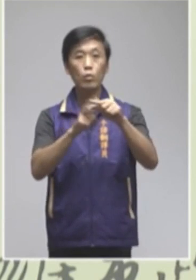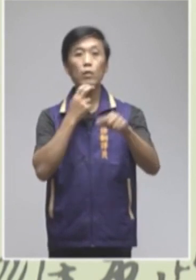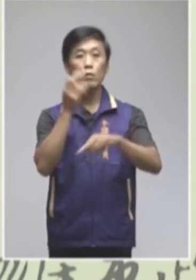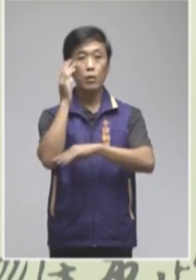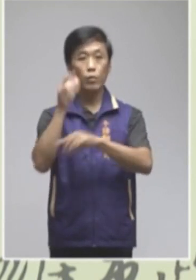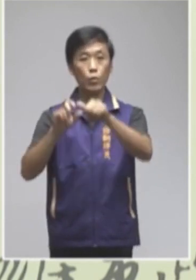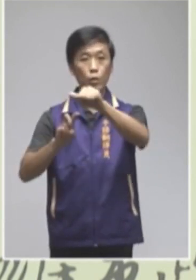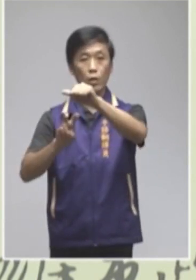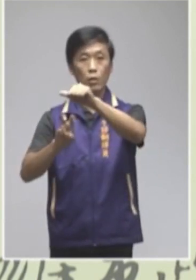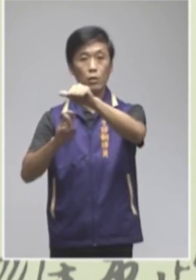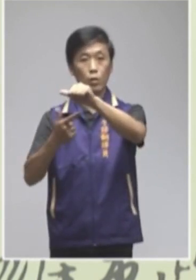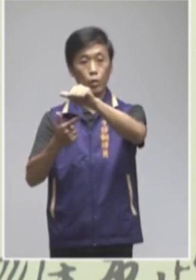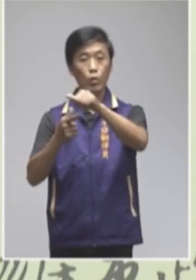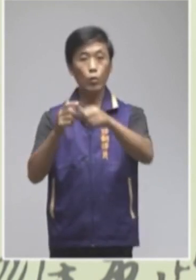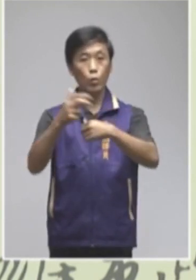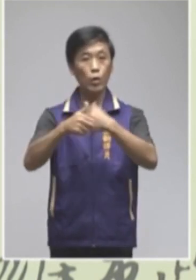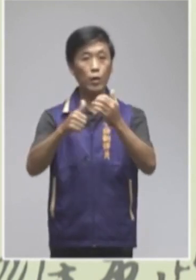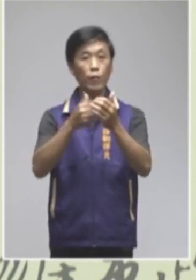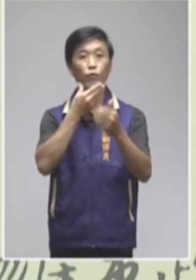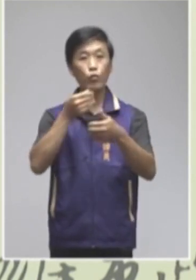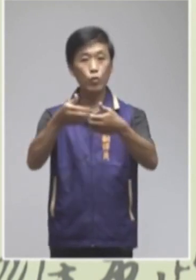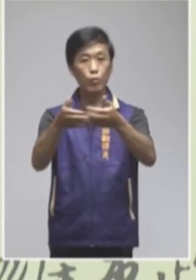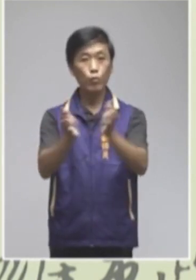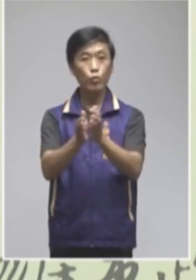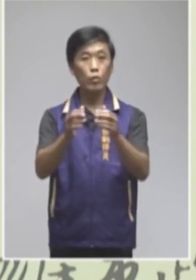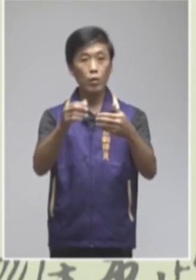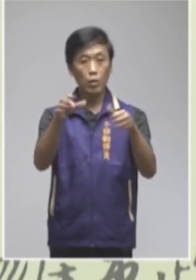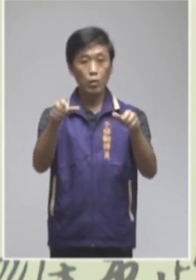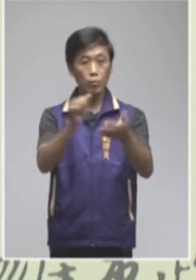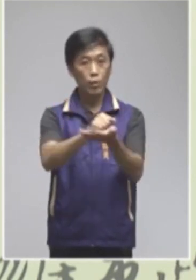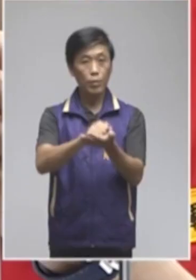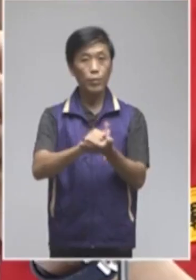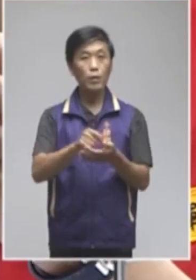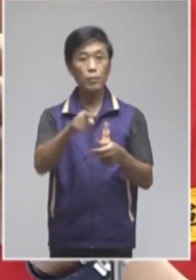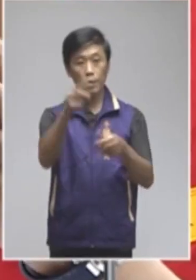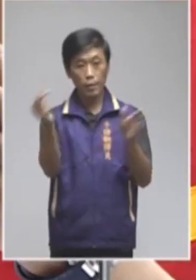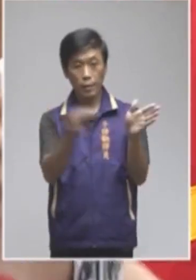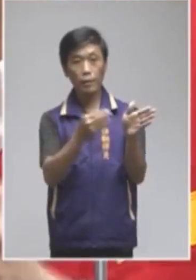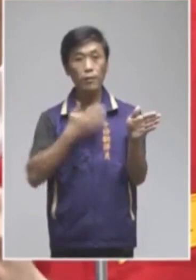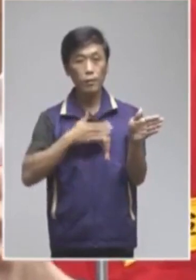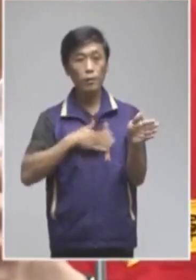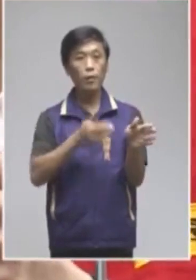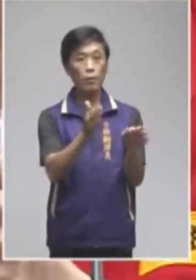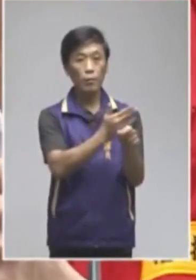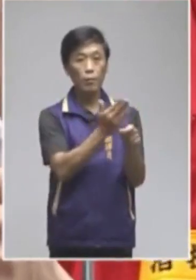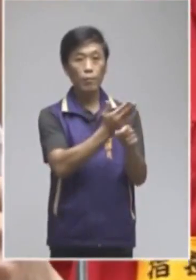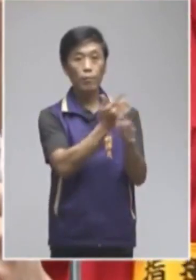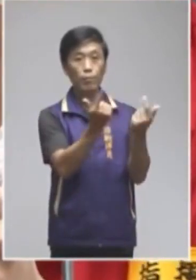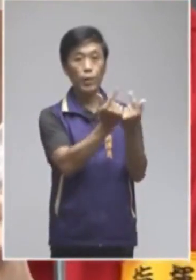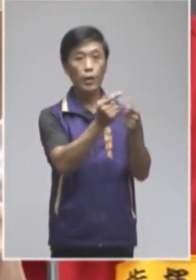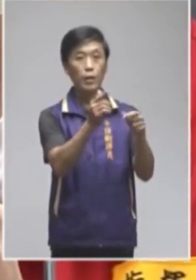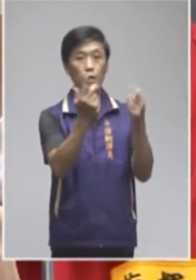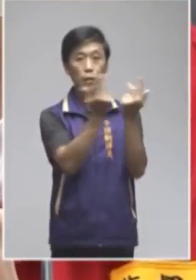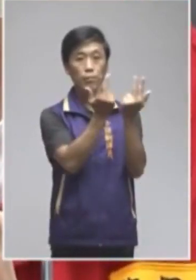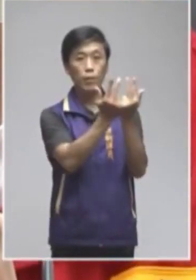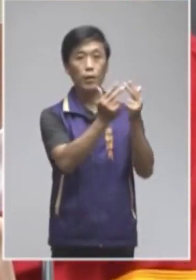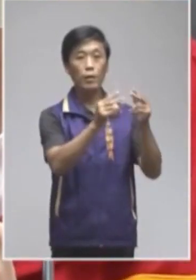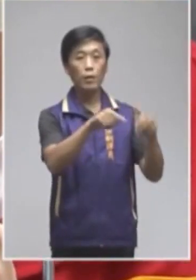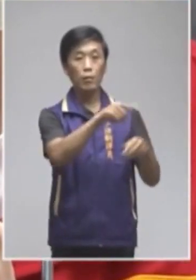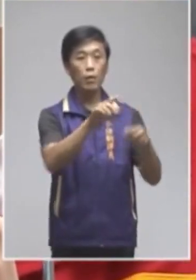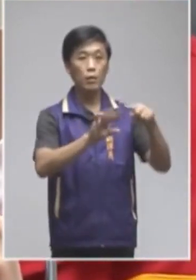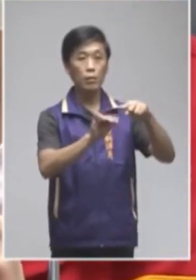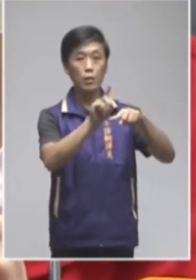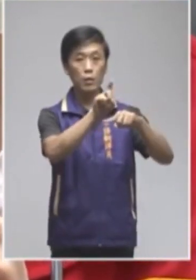这个卫福部的统计资料，那各位就可以看得出来，在北部地区，新北市已经达到